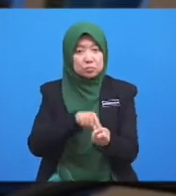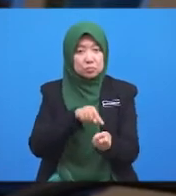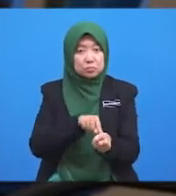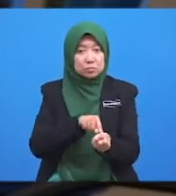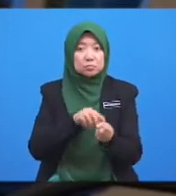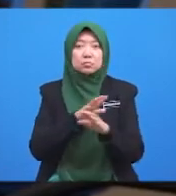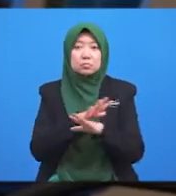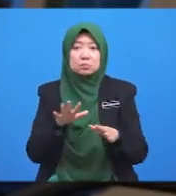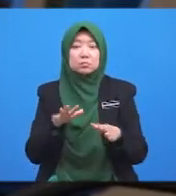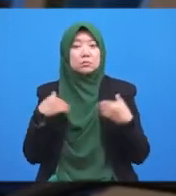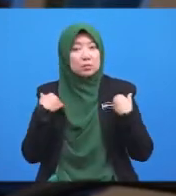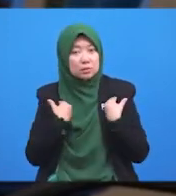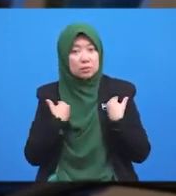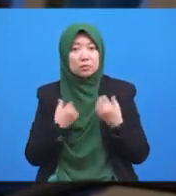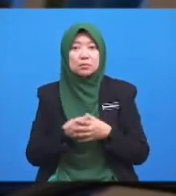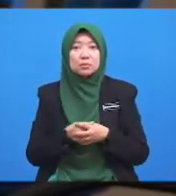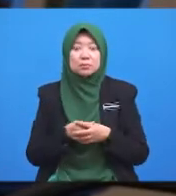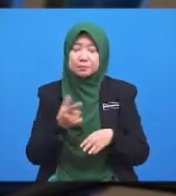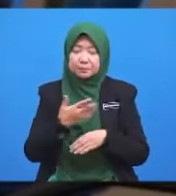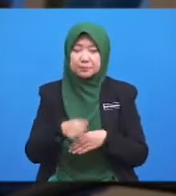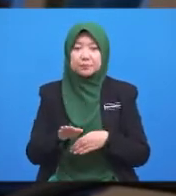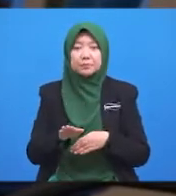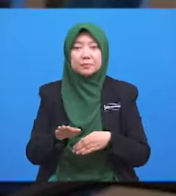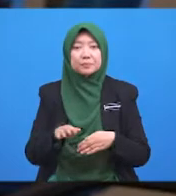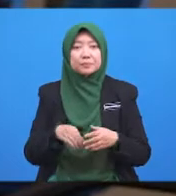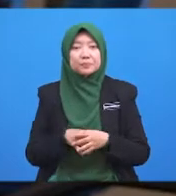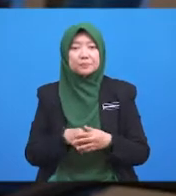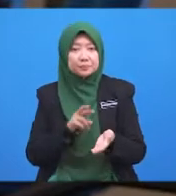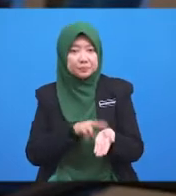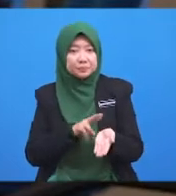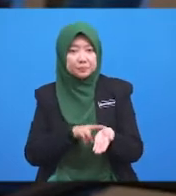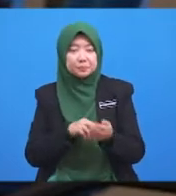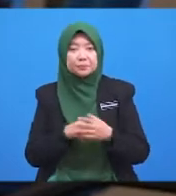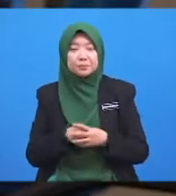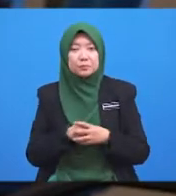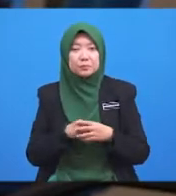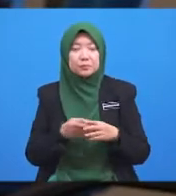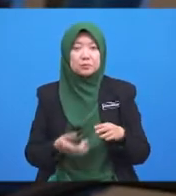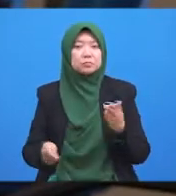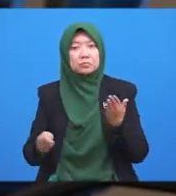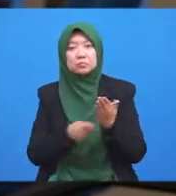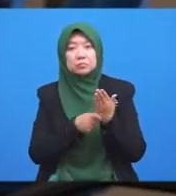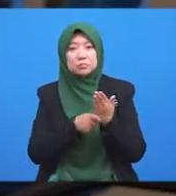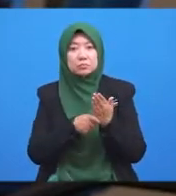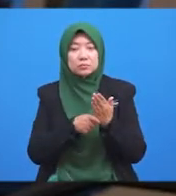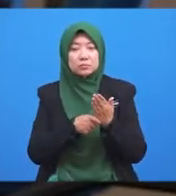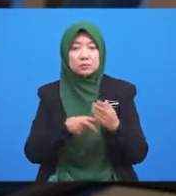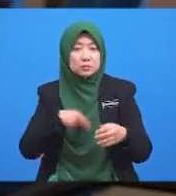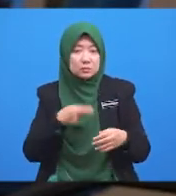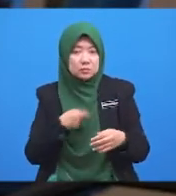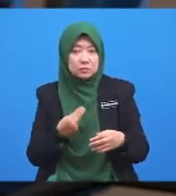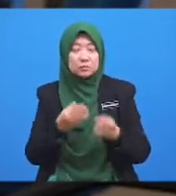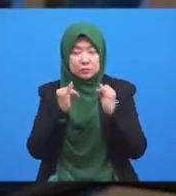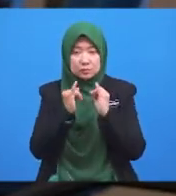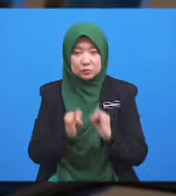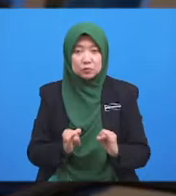otot-otot tak letih dan lesu selepas rawatan. Naikkan intensiti setiap individu supaya